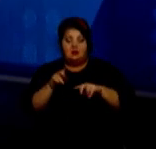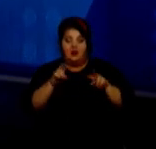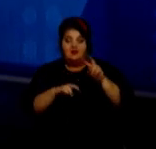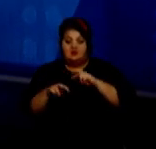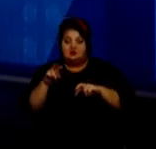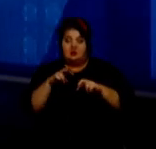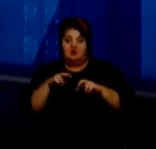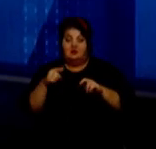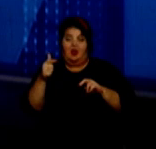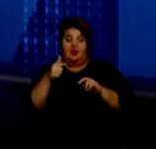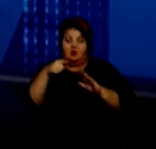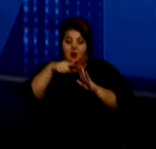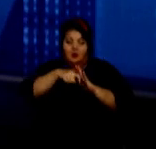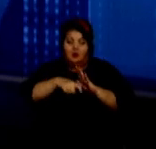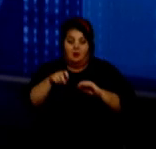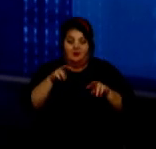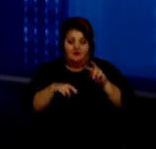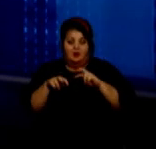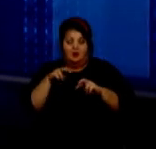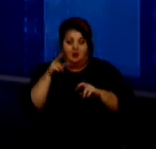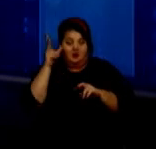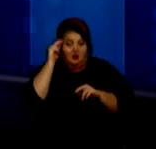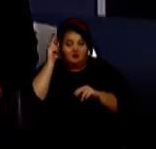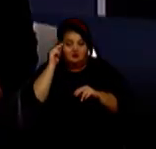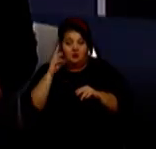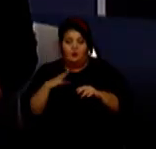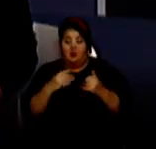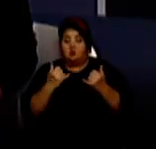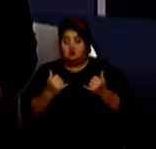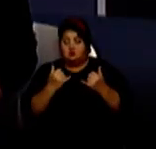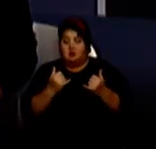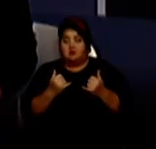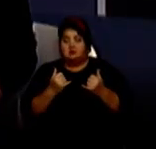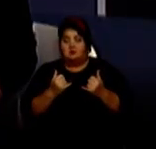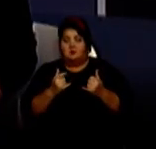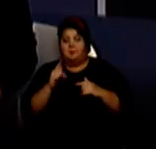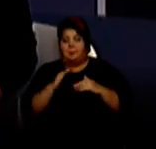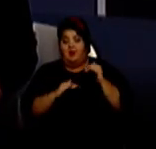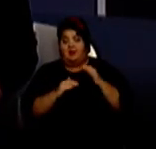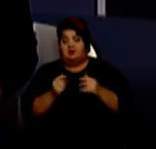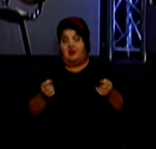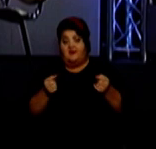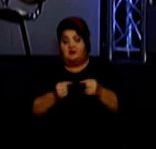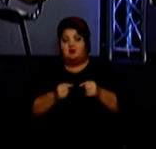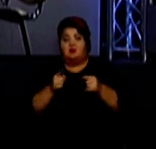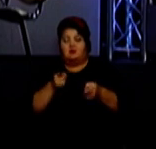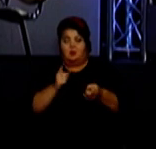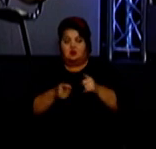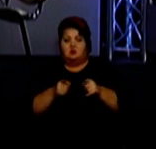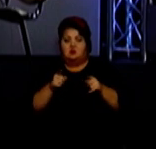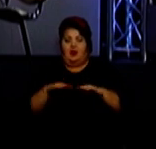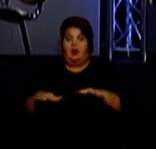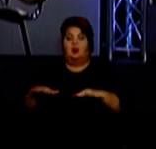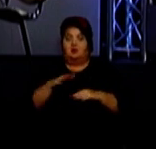гідрогеологічних вишукуваннях сучасних під кадетським корпусом Фахівці визначили, що так, дійсно, ця територія